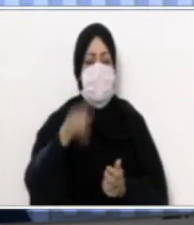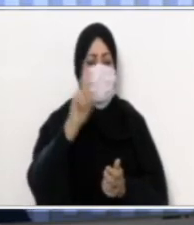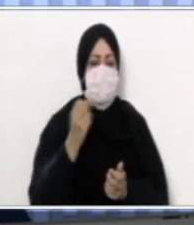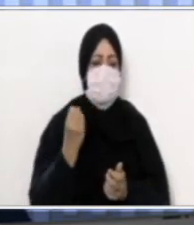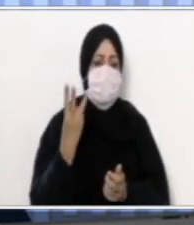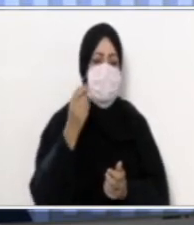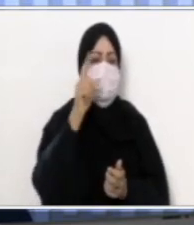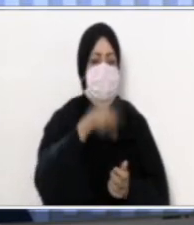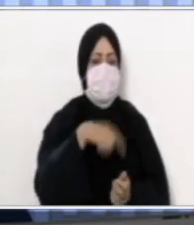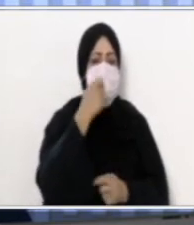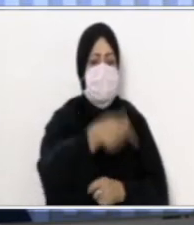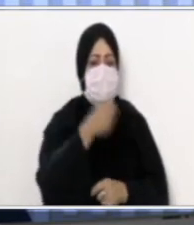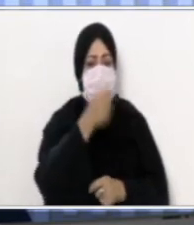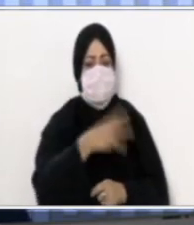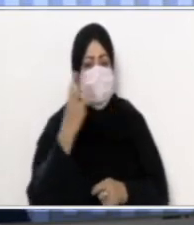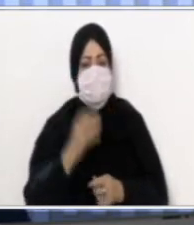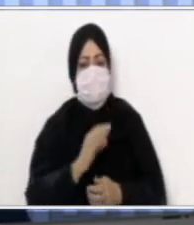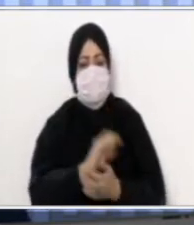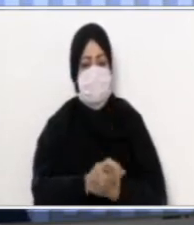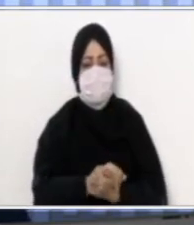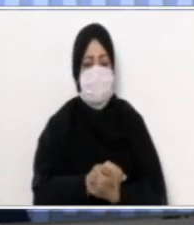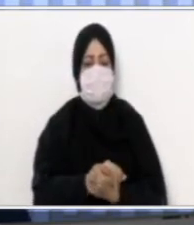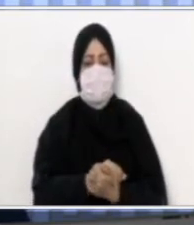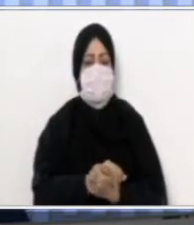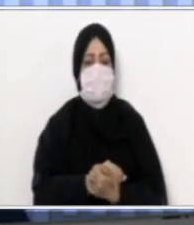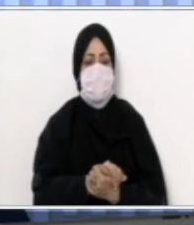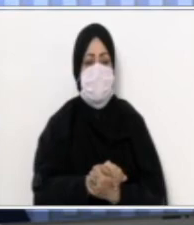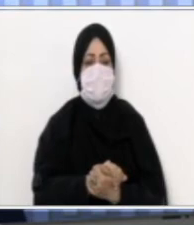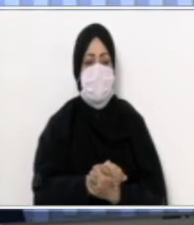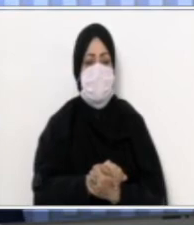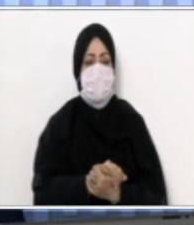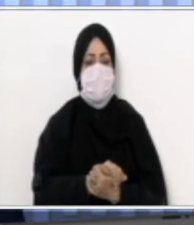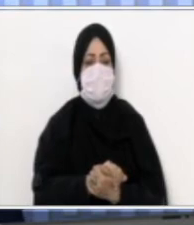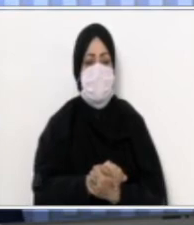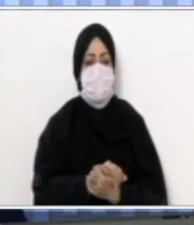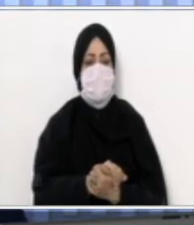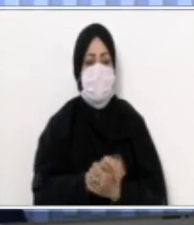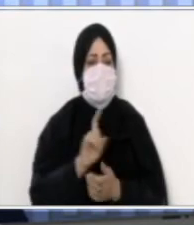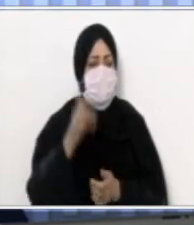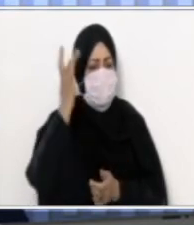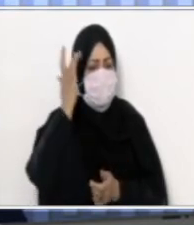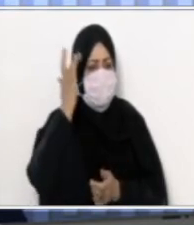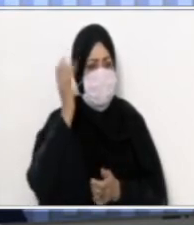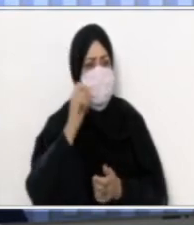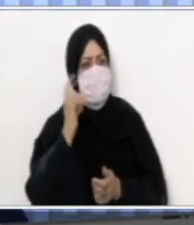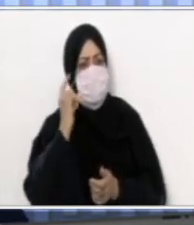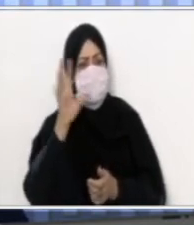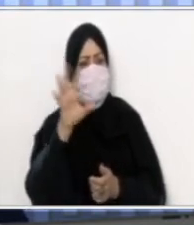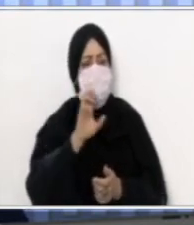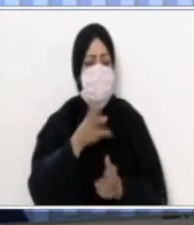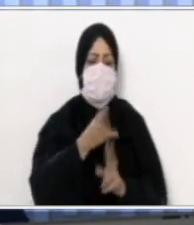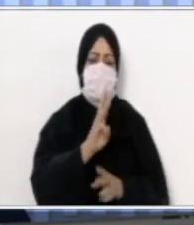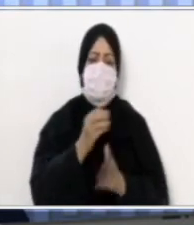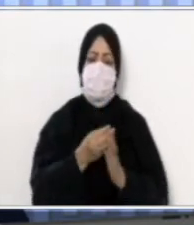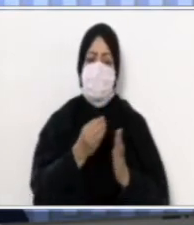الصوم يهلكك، أو الثاني الدكتور قال لك أنت شخصيا بحالتك هذه لابد أن تفطري وتشربي